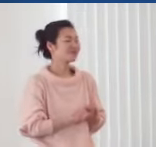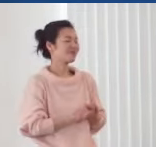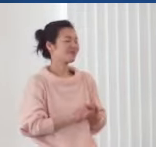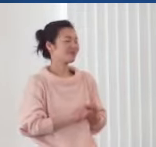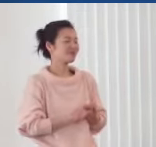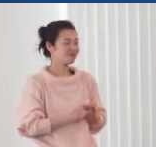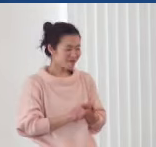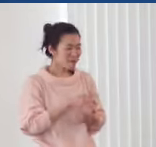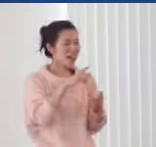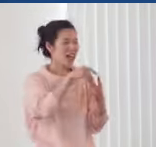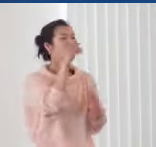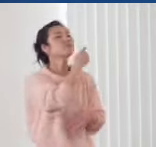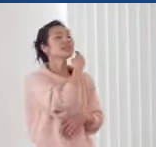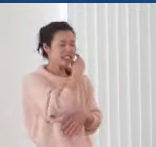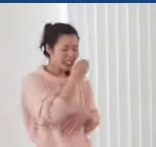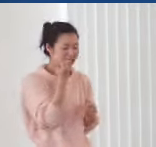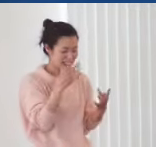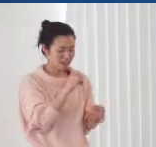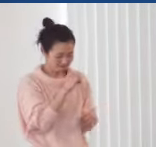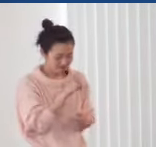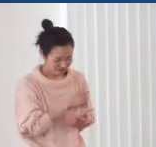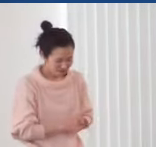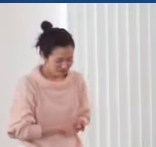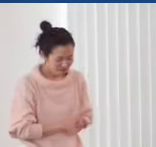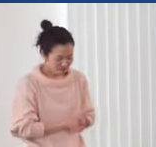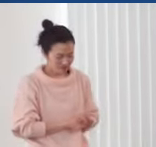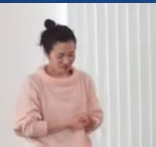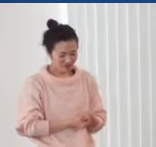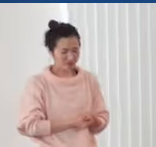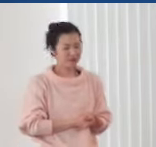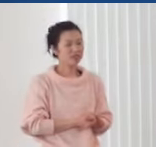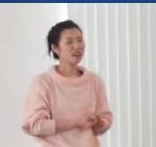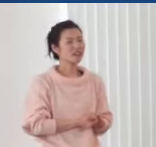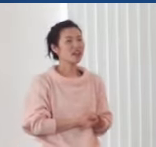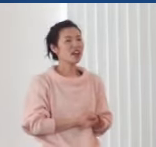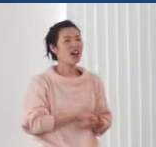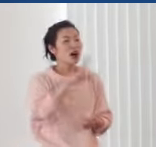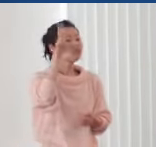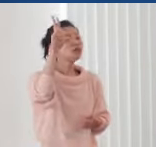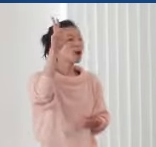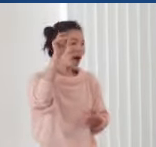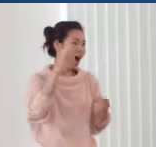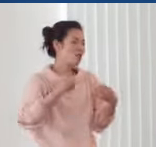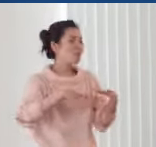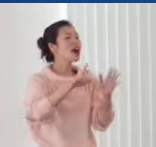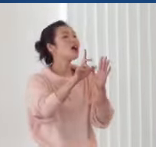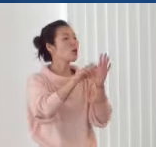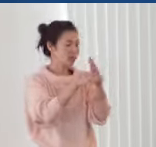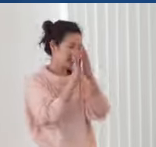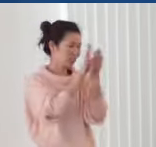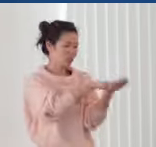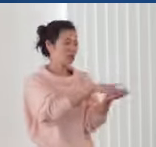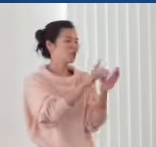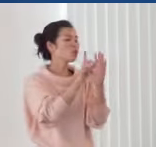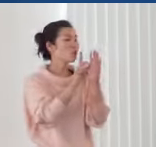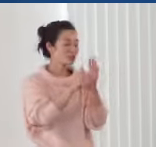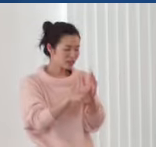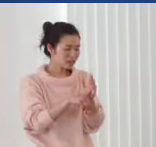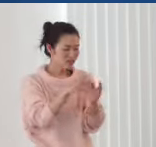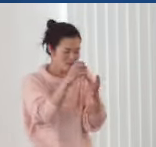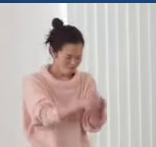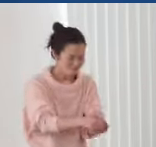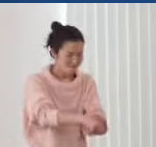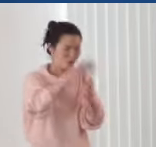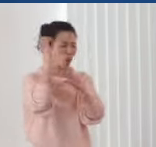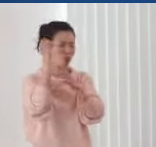改訳を選んでいるわけですが、まあ、いずれにしても神様はこの生まれる時、死ぬ時、ね、植える時、植えたものを抜く